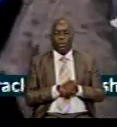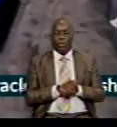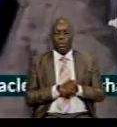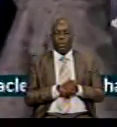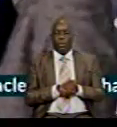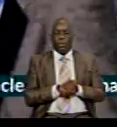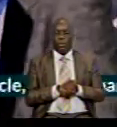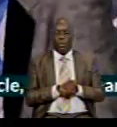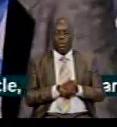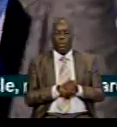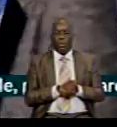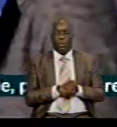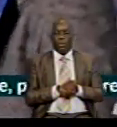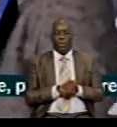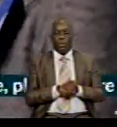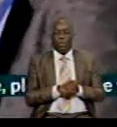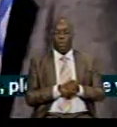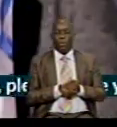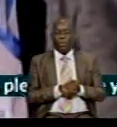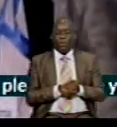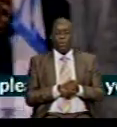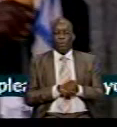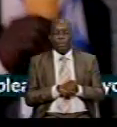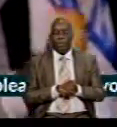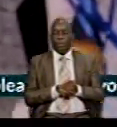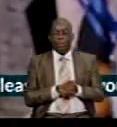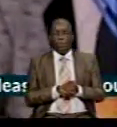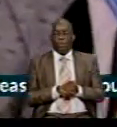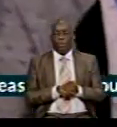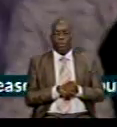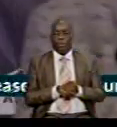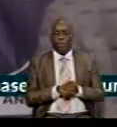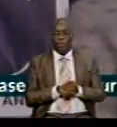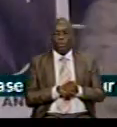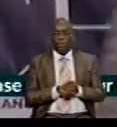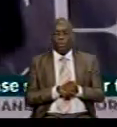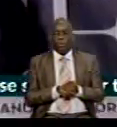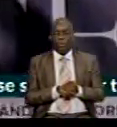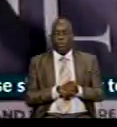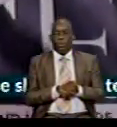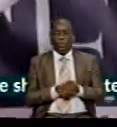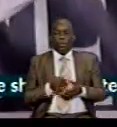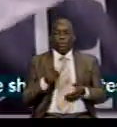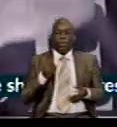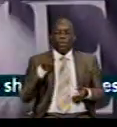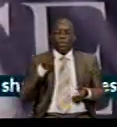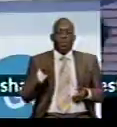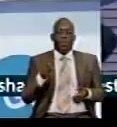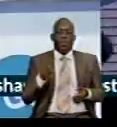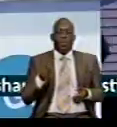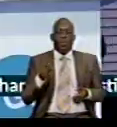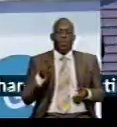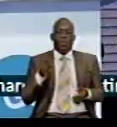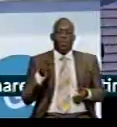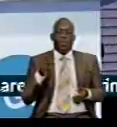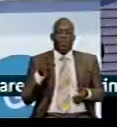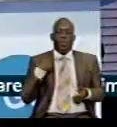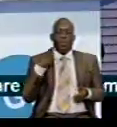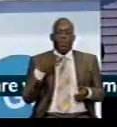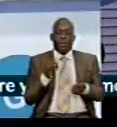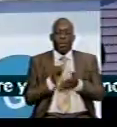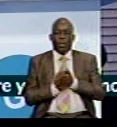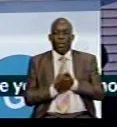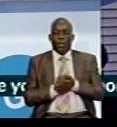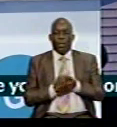ressentait était déjà partie. Gloire à Dieu. He said a certain current frappe him. Frappé. That's